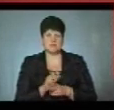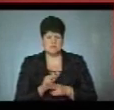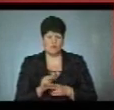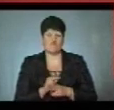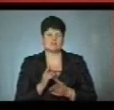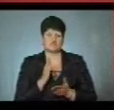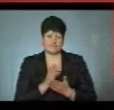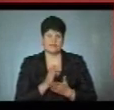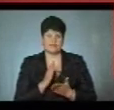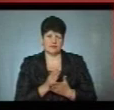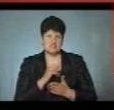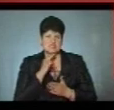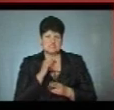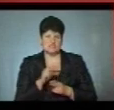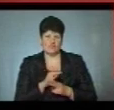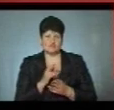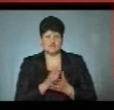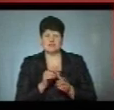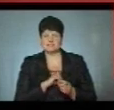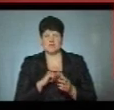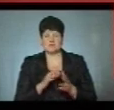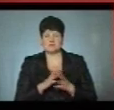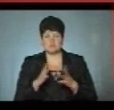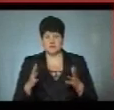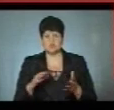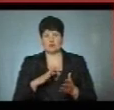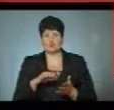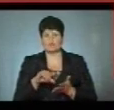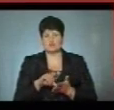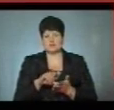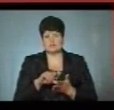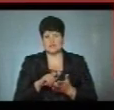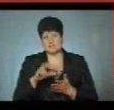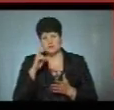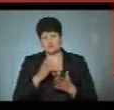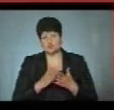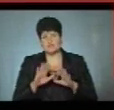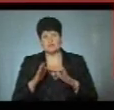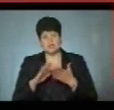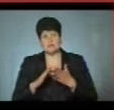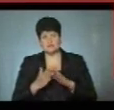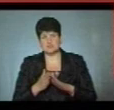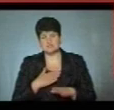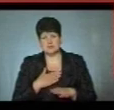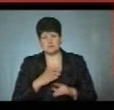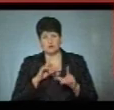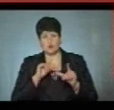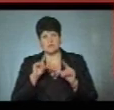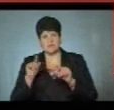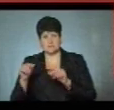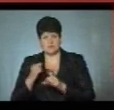пожежній безпеці. Був представник Державної служби надзвичайних ситуацій з нами об'їзди